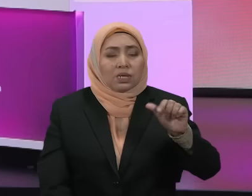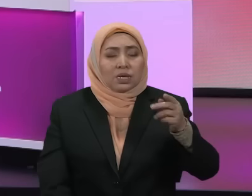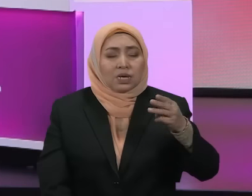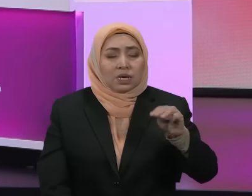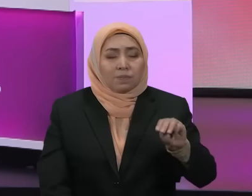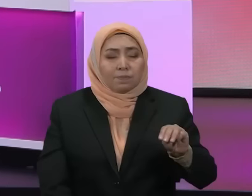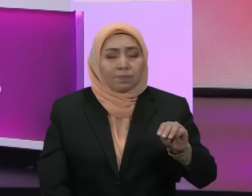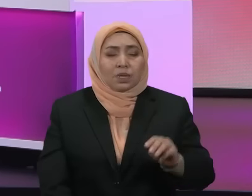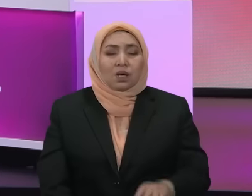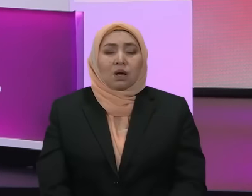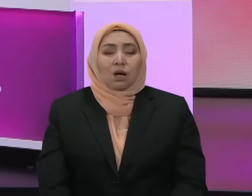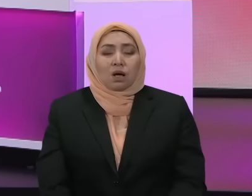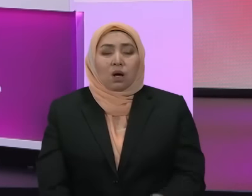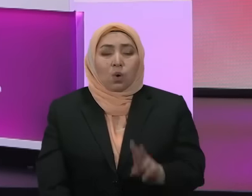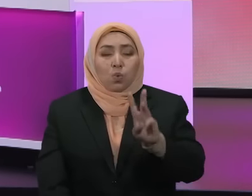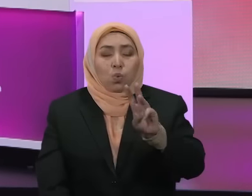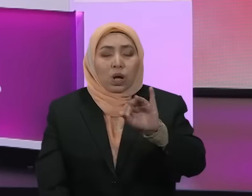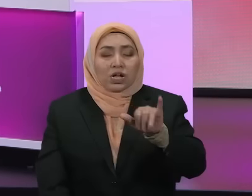بِأَمْوَالِهِمْ Sekali lagi.